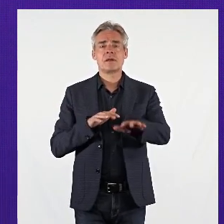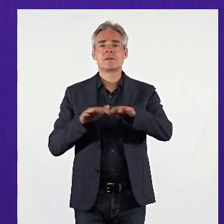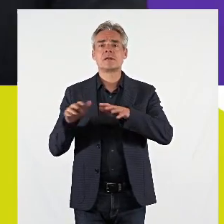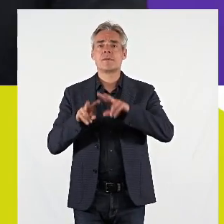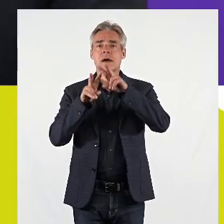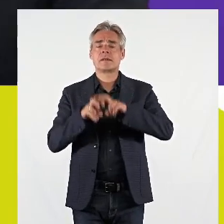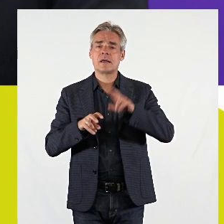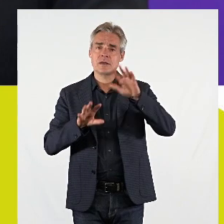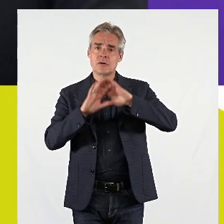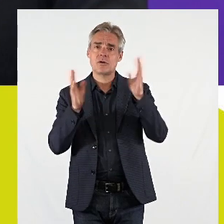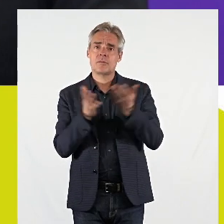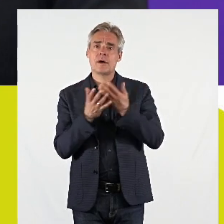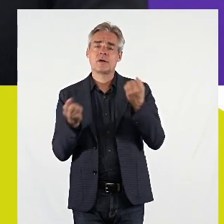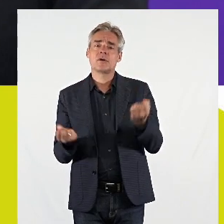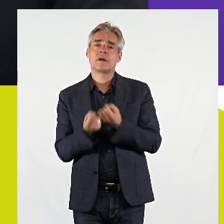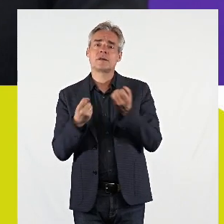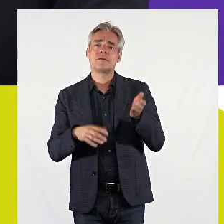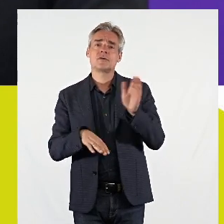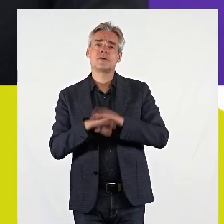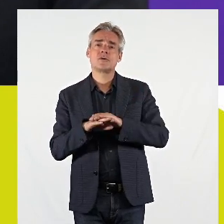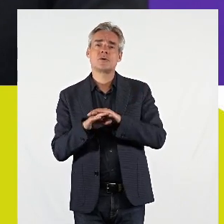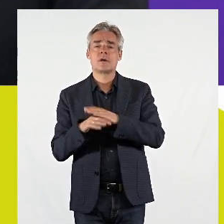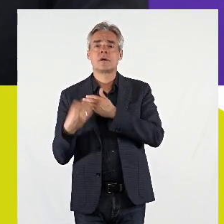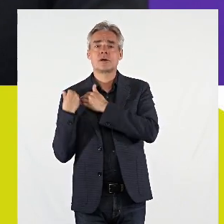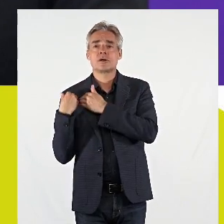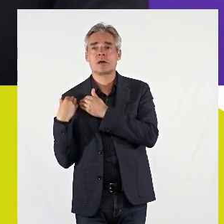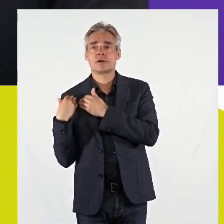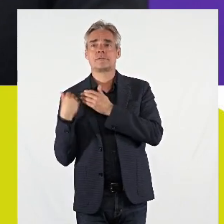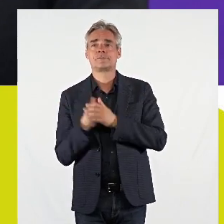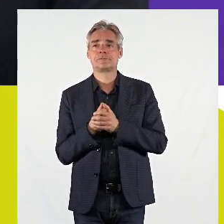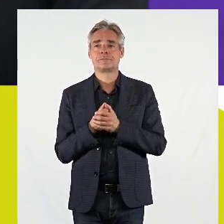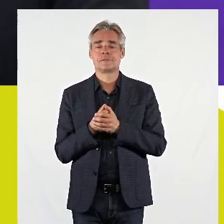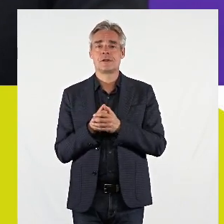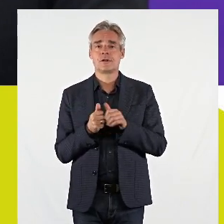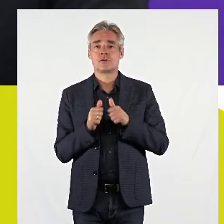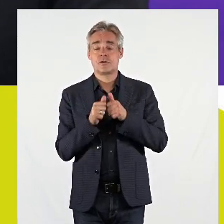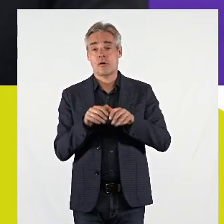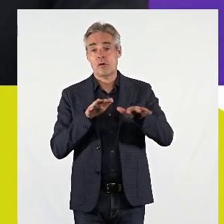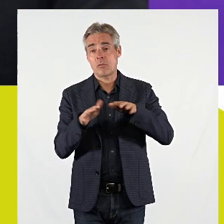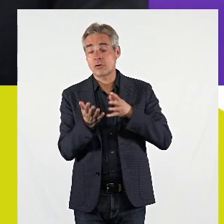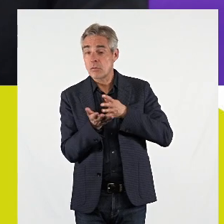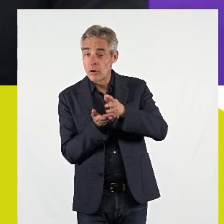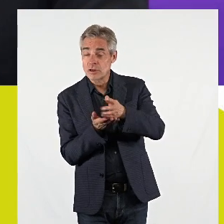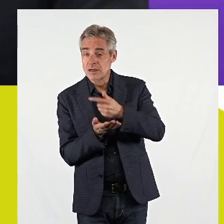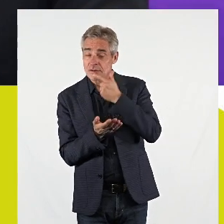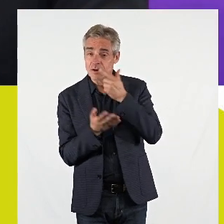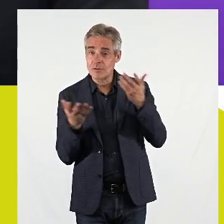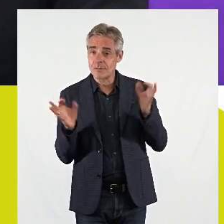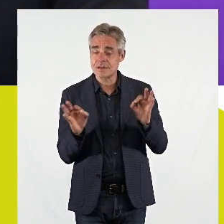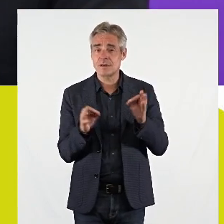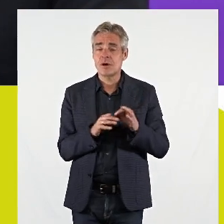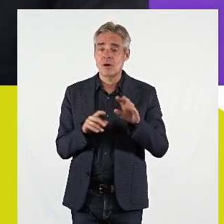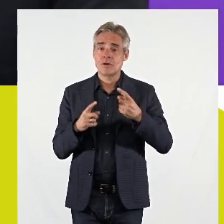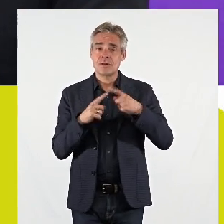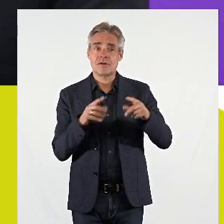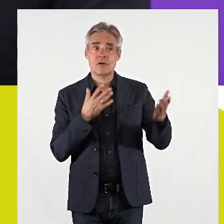de l'activité sur la prise de charge, qui se fait en mode projet. En quoi est-ce qu'il consiste et en quoi est-ce qu'il se différencie de ce